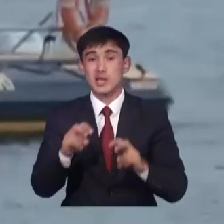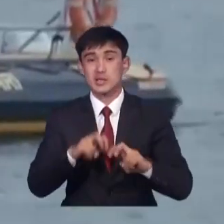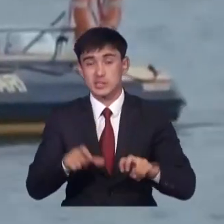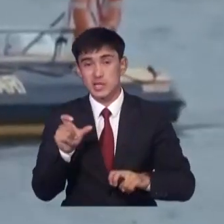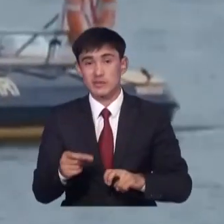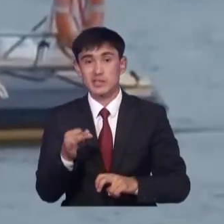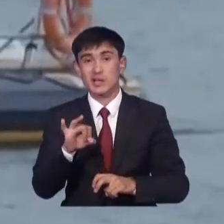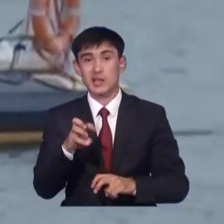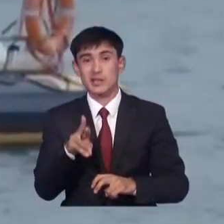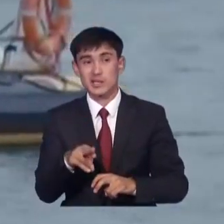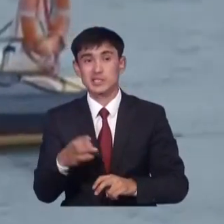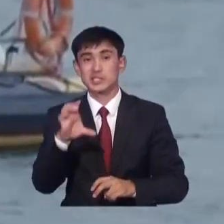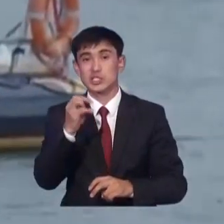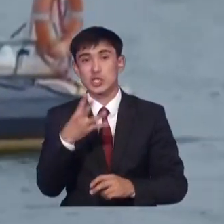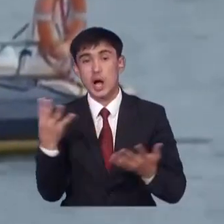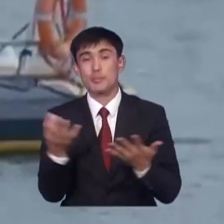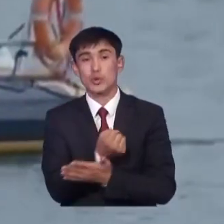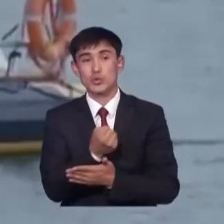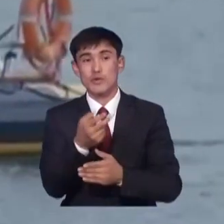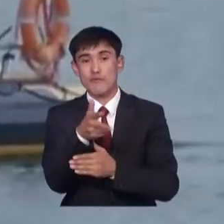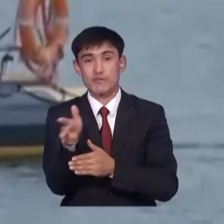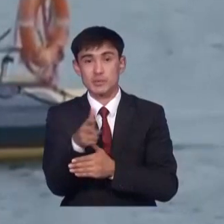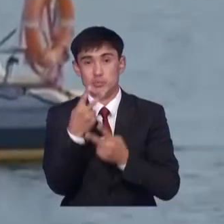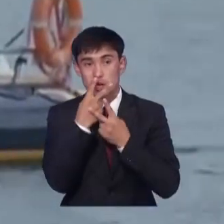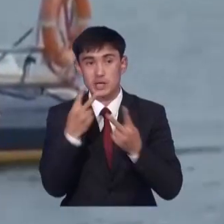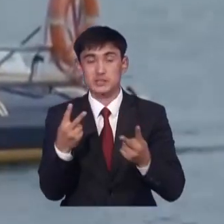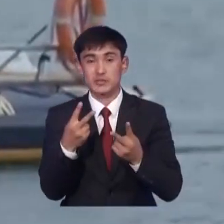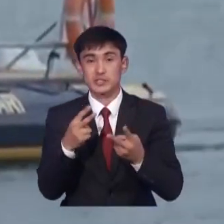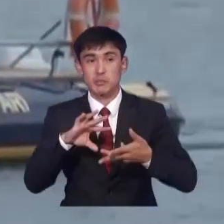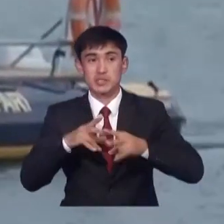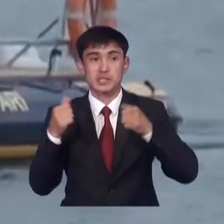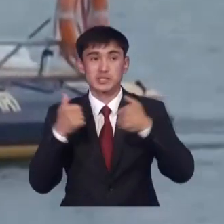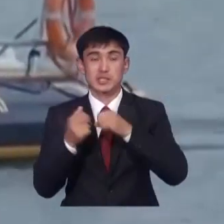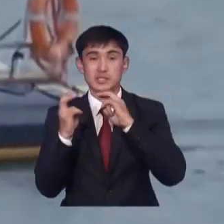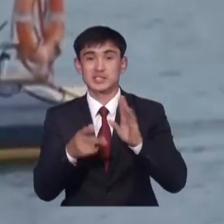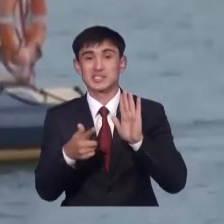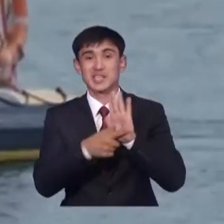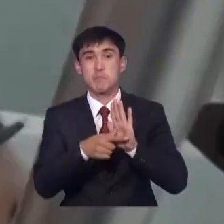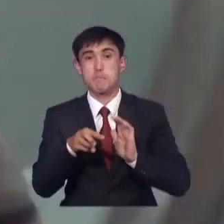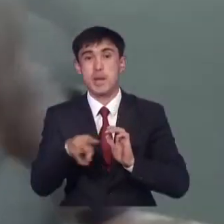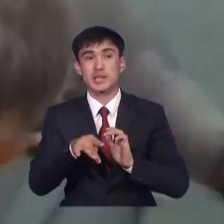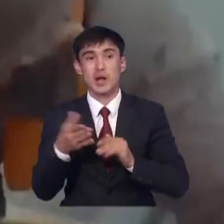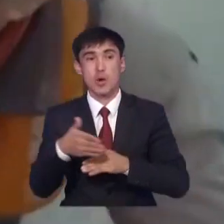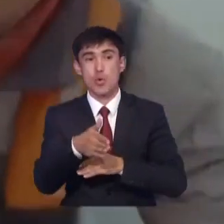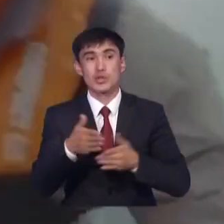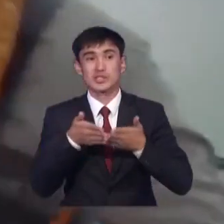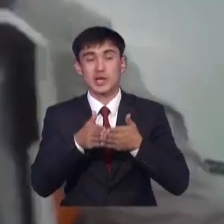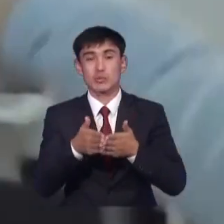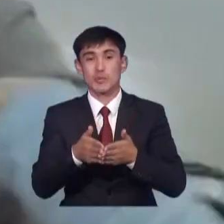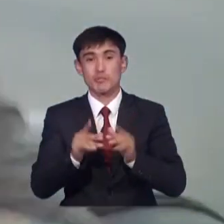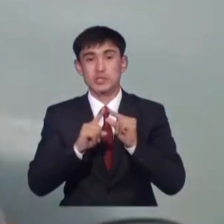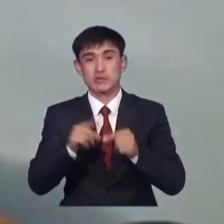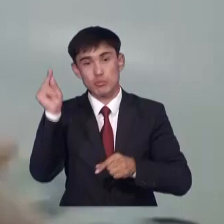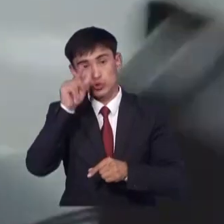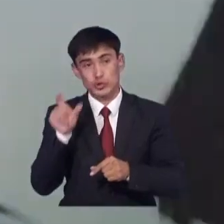Исследователи из Ирландии и США обнародовали видеозапись, демонстрирующую последствия столкновения 7-метровой акулы с кораблем. По словам